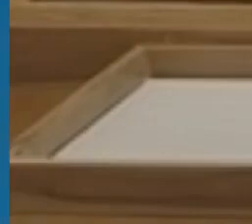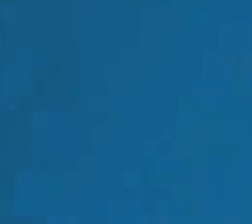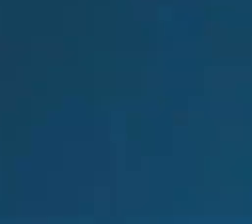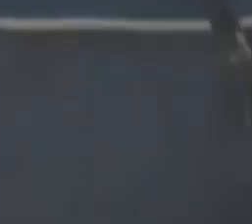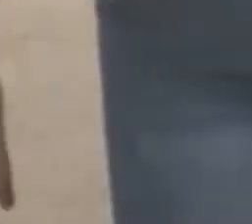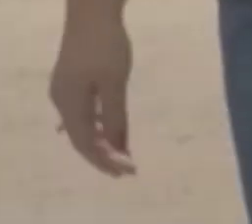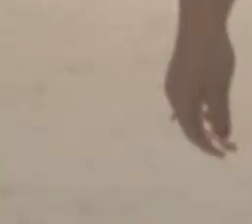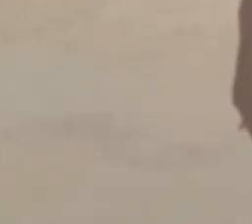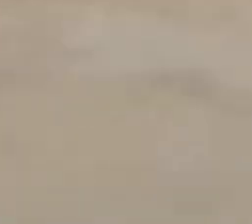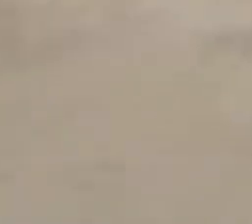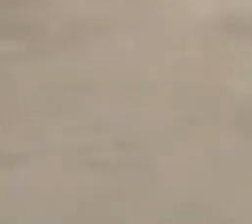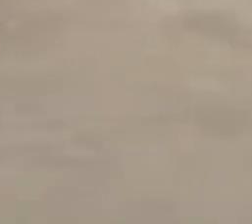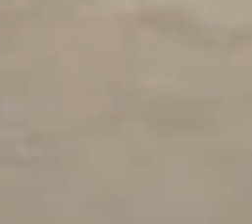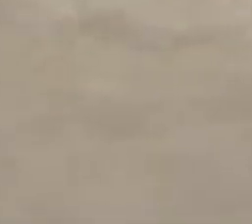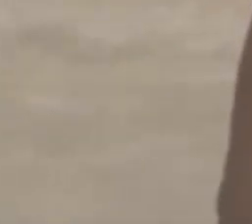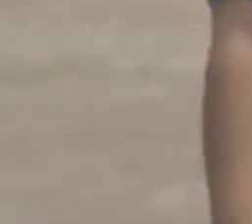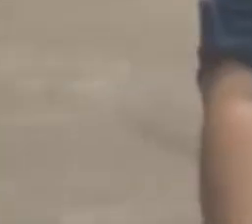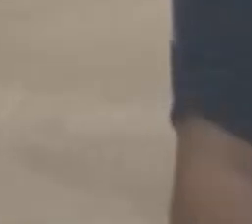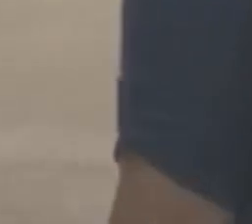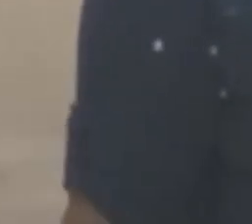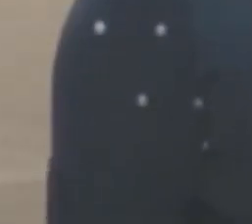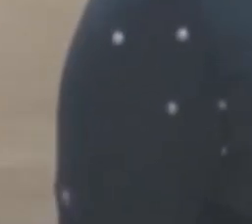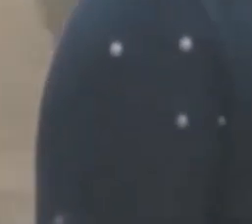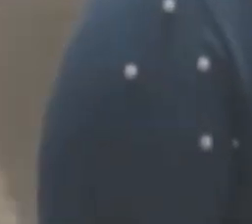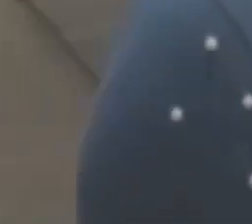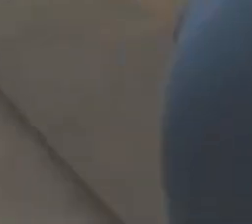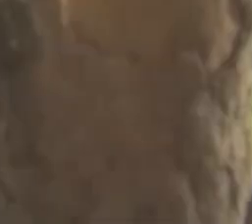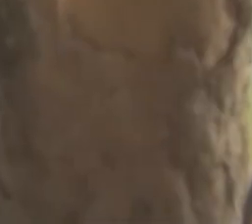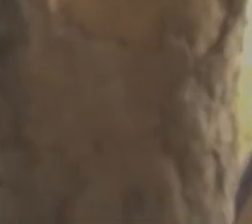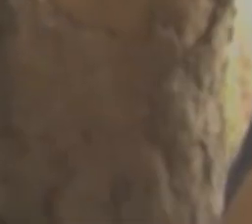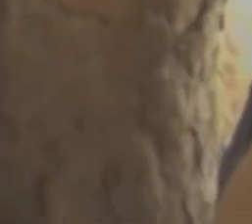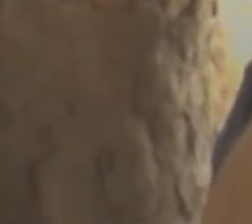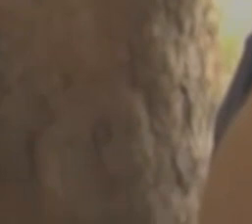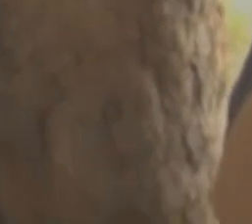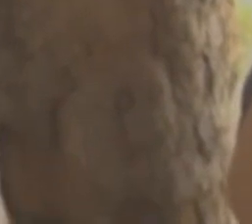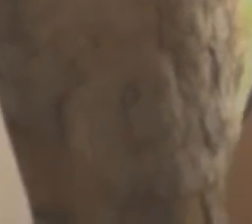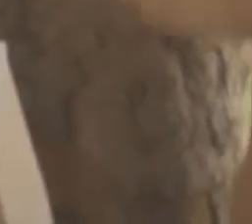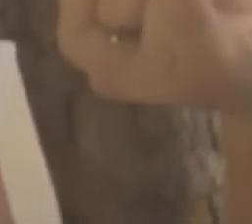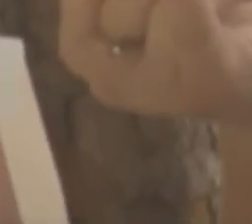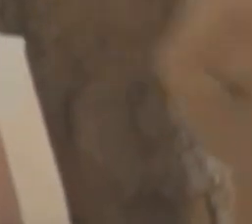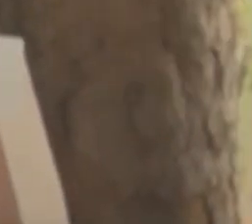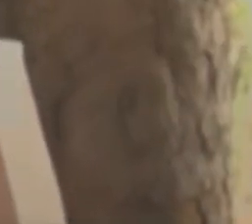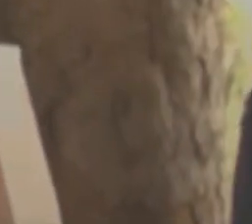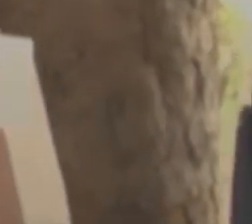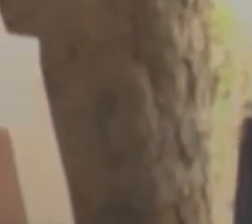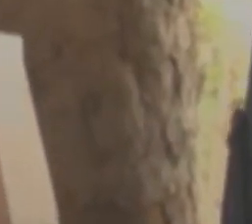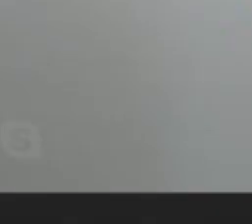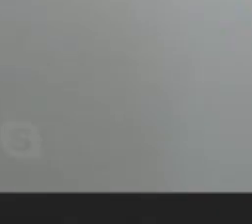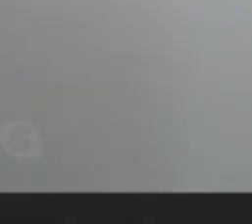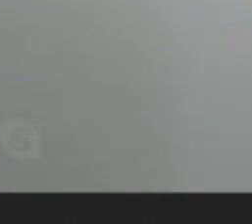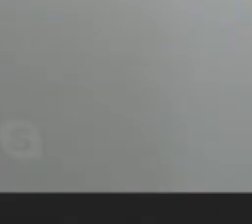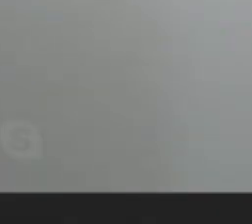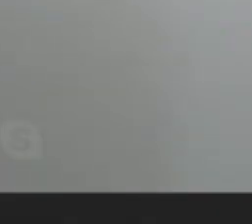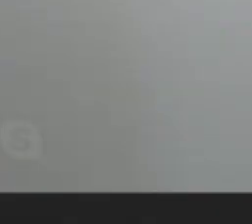החקירה. פרסום ראשון, אזרח איראן מבקש מקלט בישראל. ישראל is my second